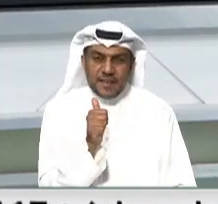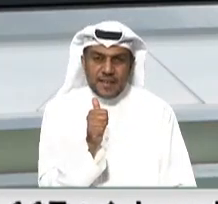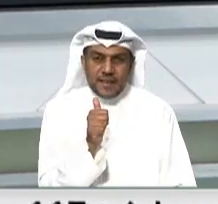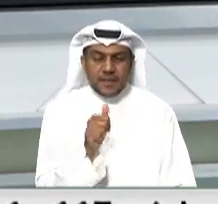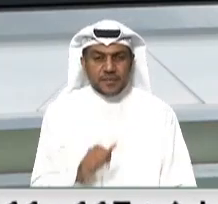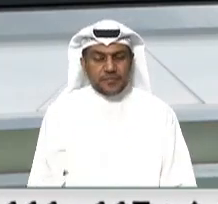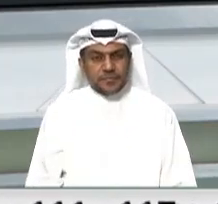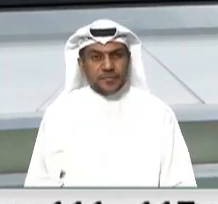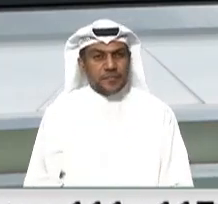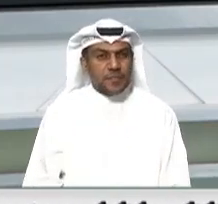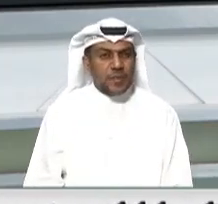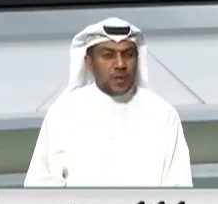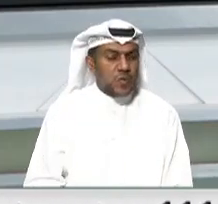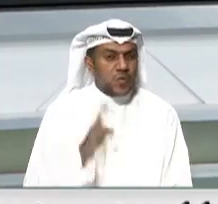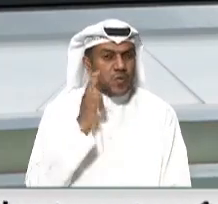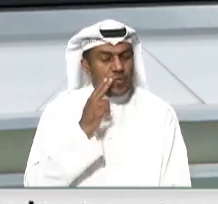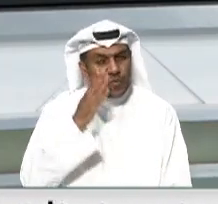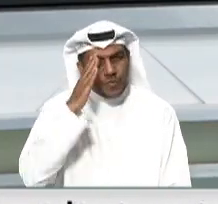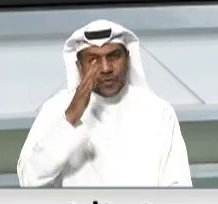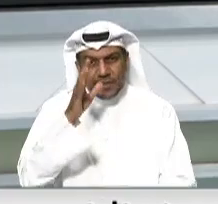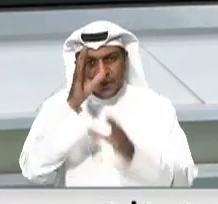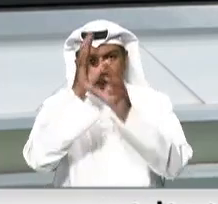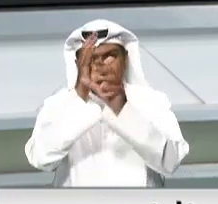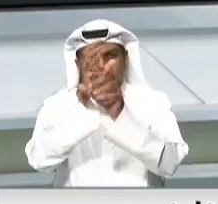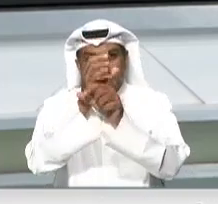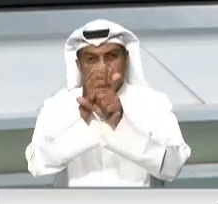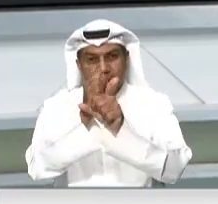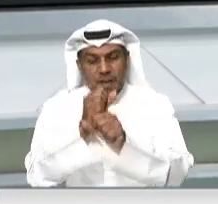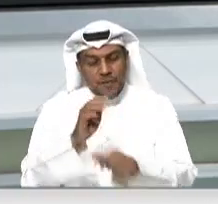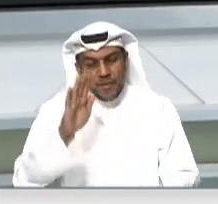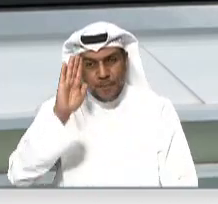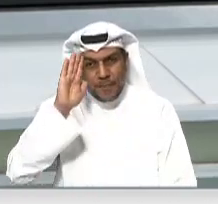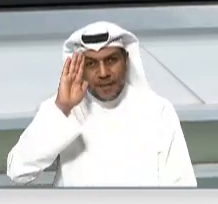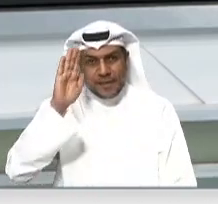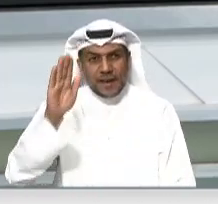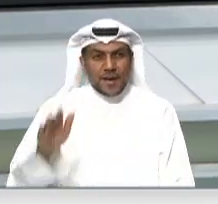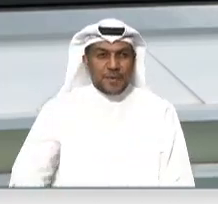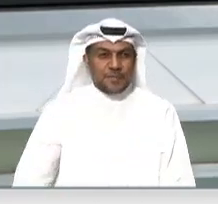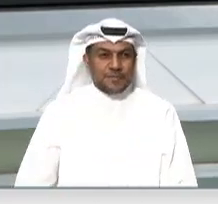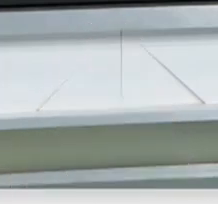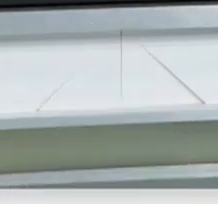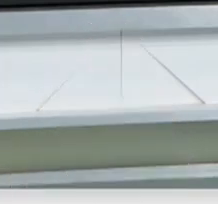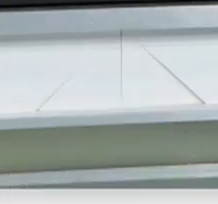الليل والفجر نشرتنا الجويه تنتهي والان نعود للطرف الاخر من الاستوديو الاستكمال النشره